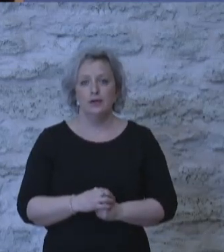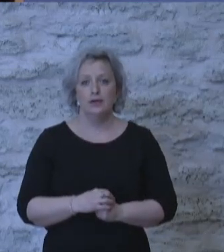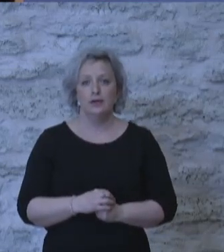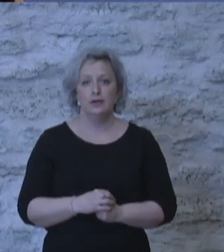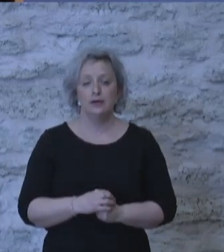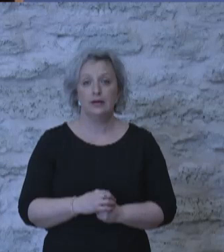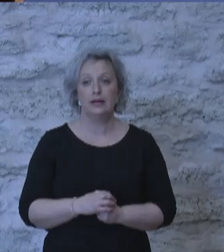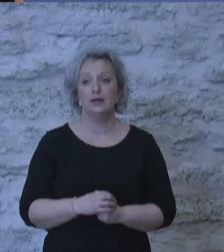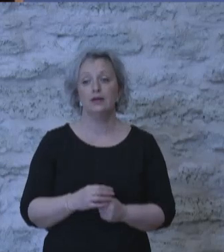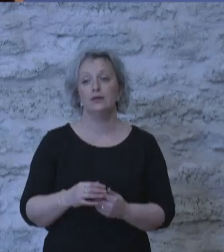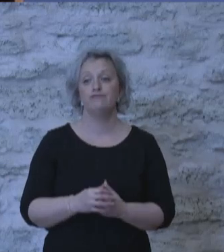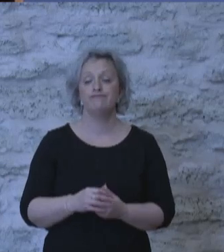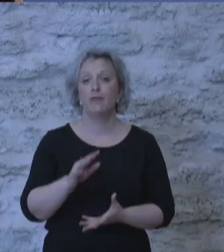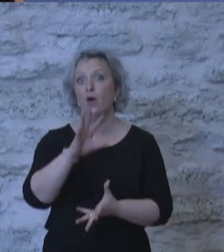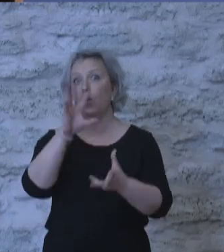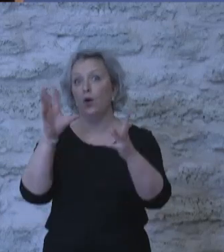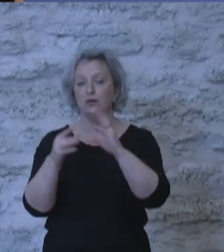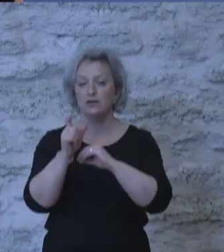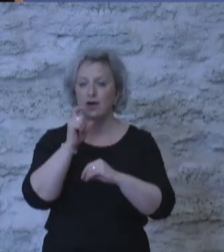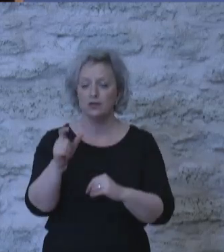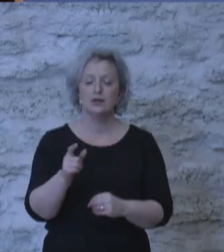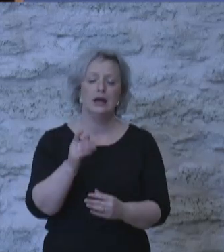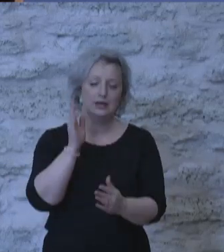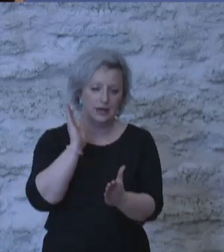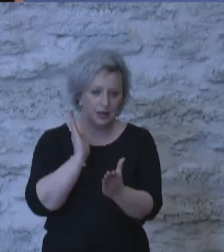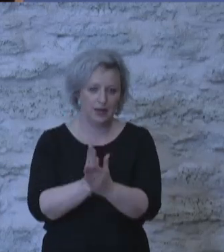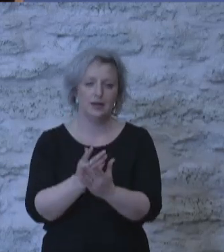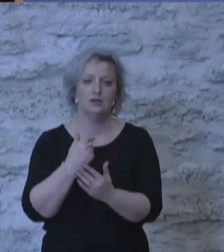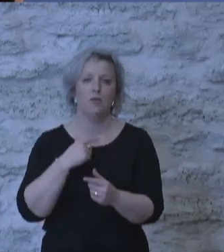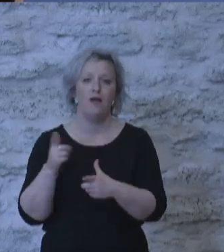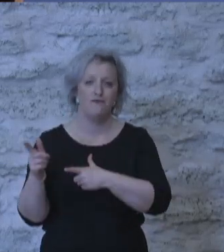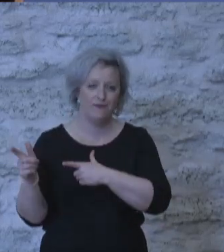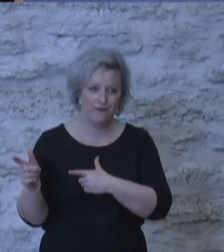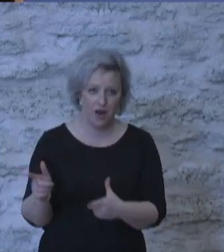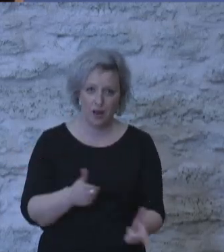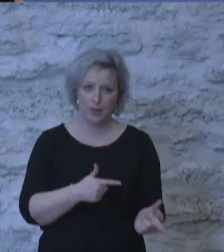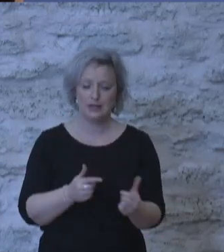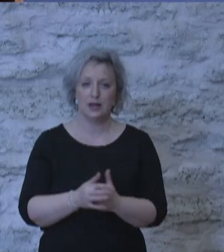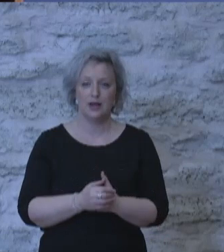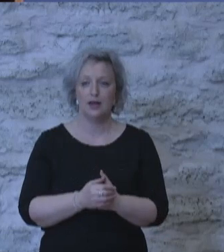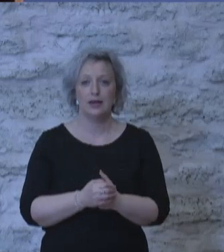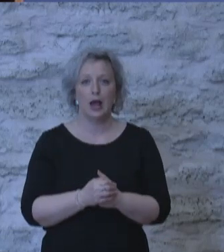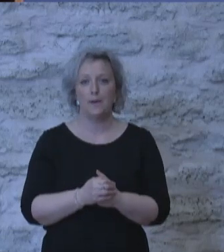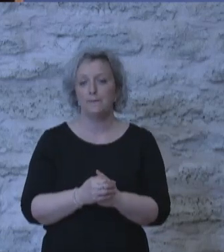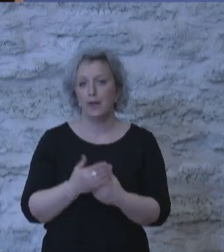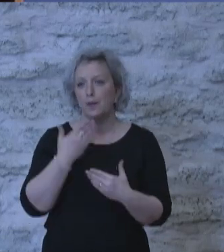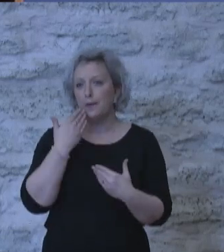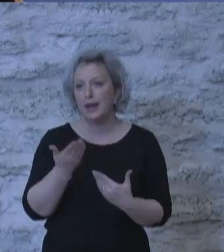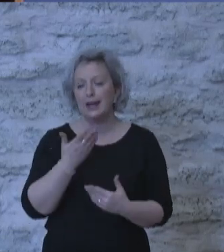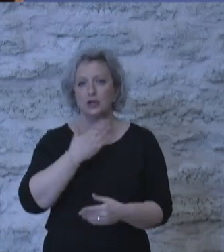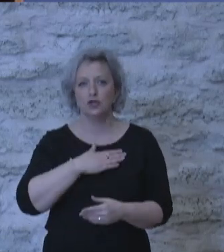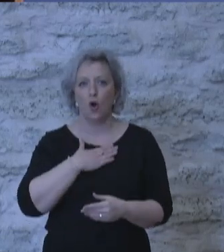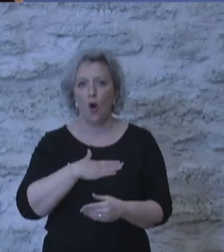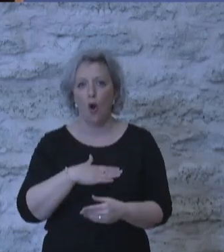Et üld vastus, Evgeni, et jah, kindlasti ma olen valmis, et ei ole ju mingisugune eri soov